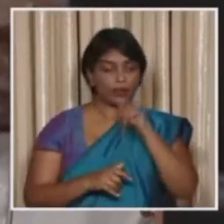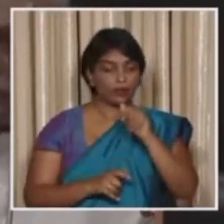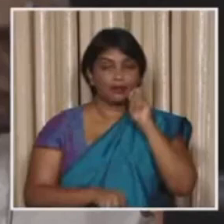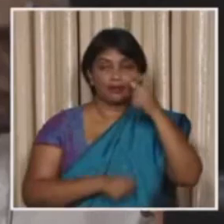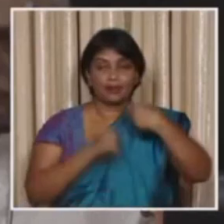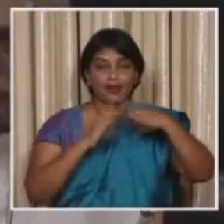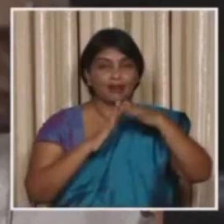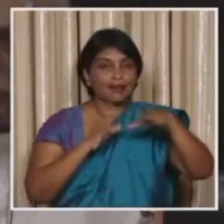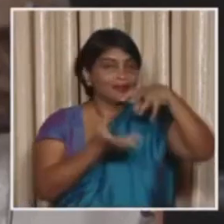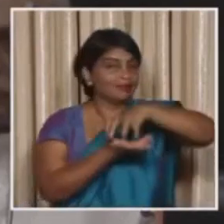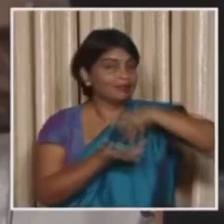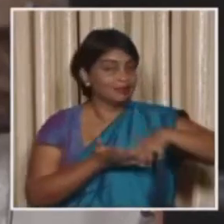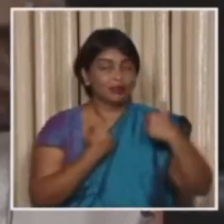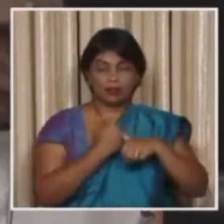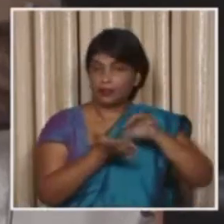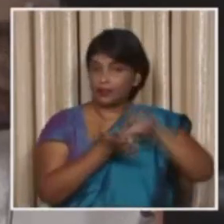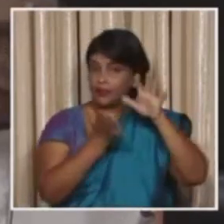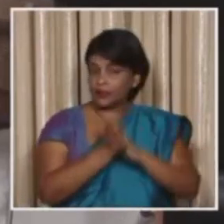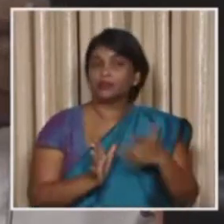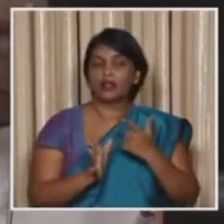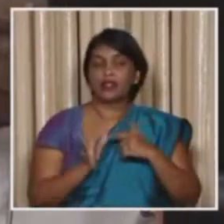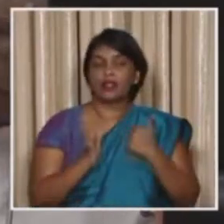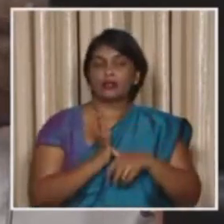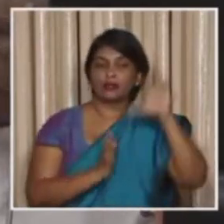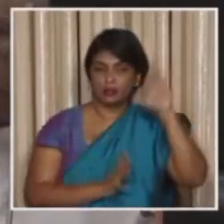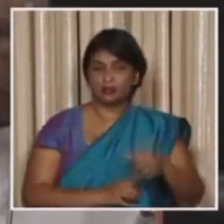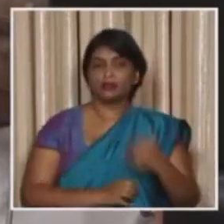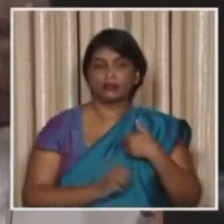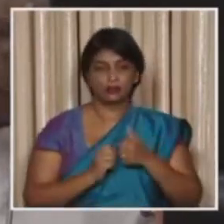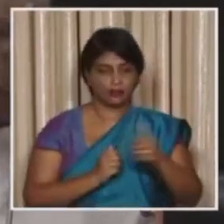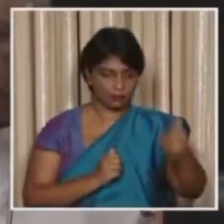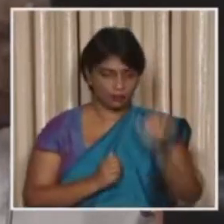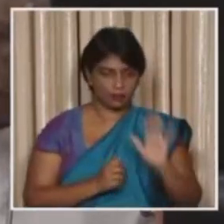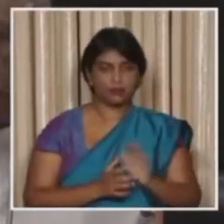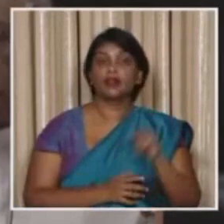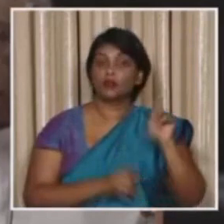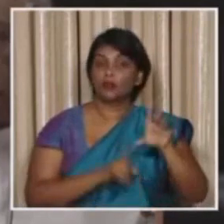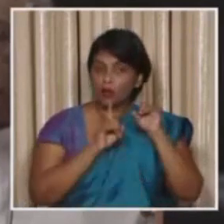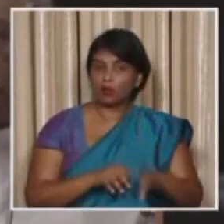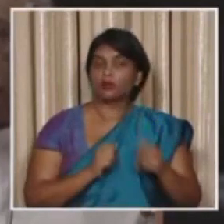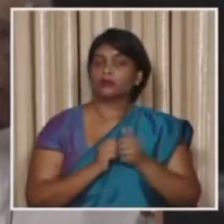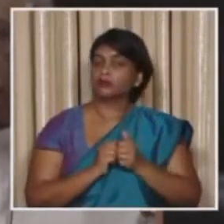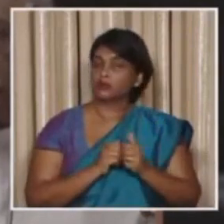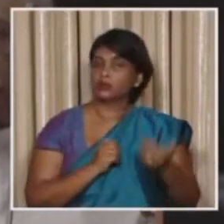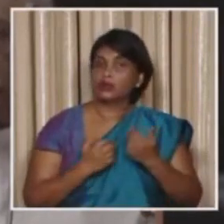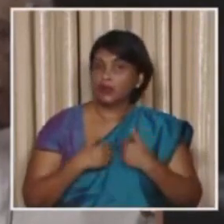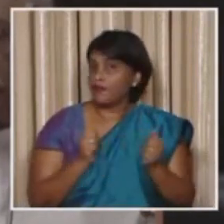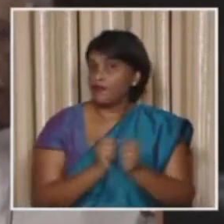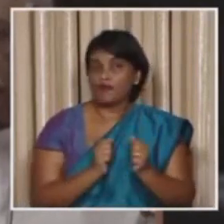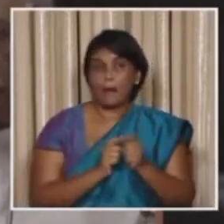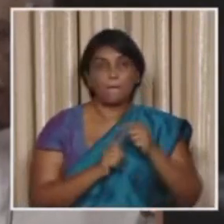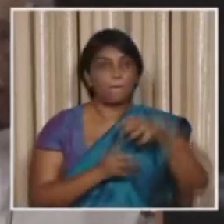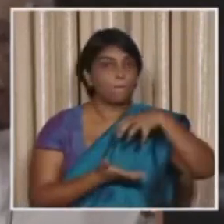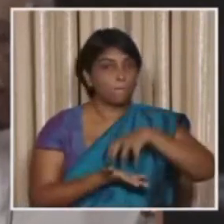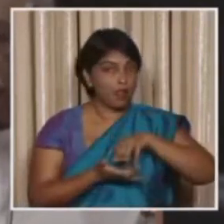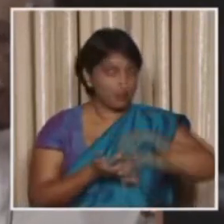ජනසභා පිහිටුවීමෙන් පසු ජනසභා පනත ගෙනීමට අප පියවර ගන්නවා. මෙවැනි පසුබිමක් අප කළ යුත්තේ පළාත්